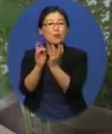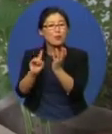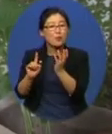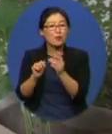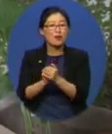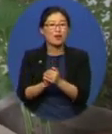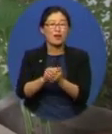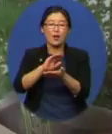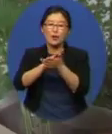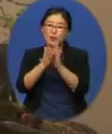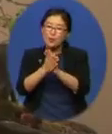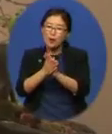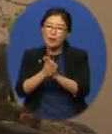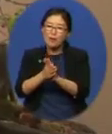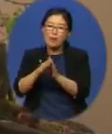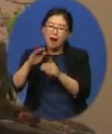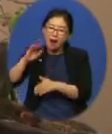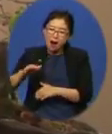유치원생부터 와도 다 좋아해요.